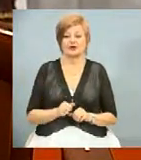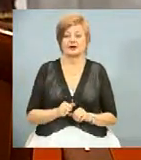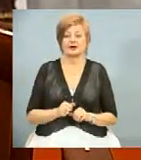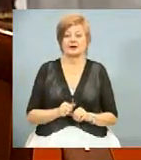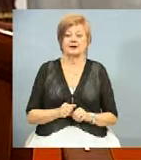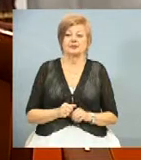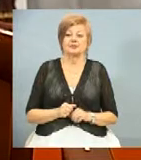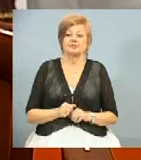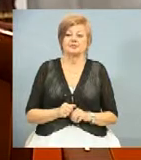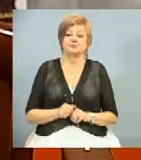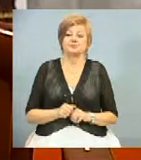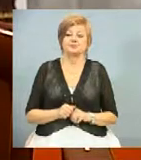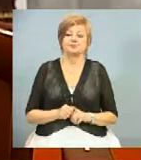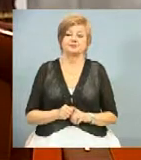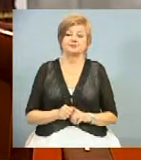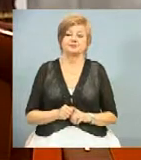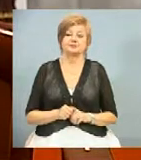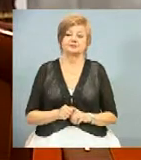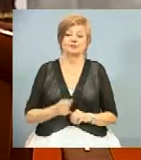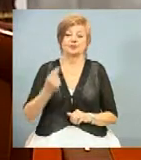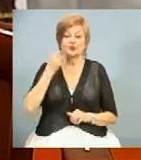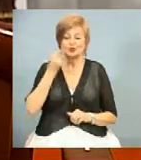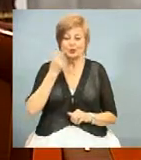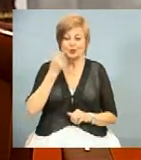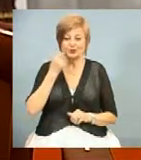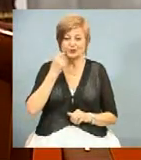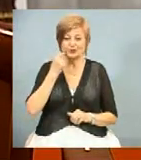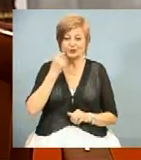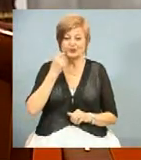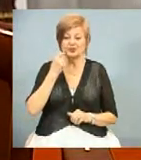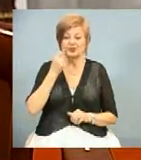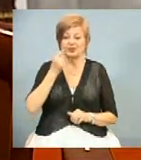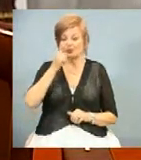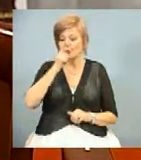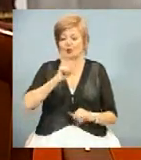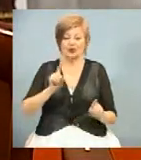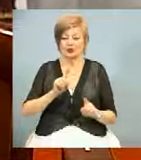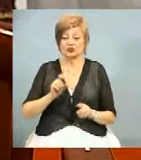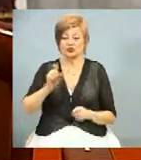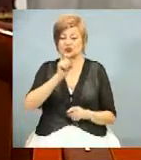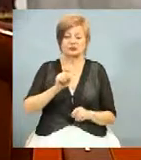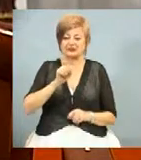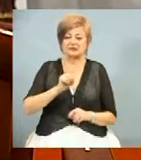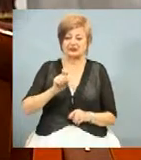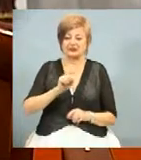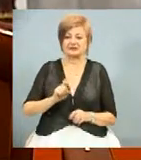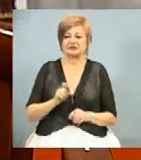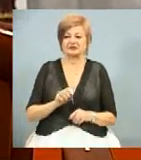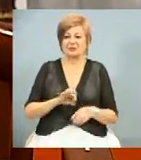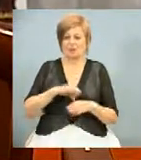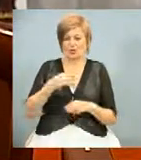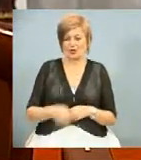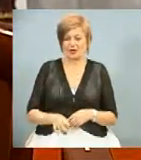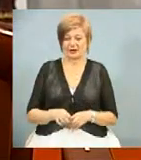чи в зубах щось пилять, то це